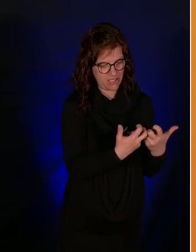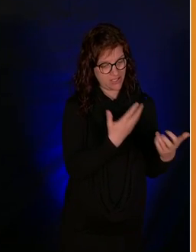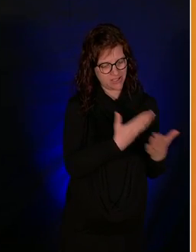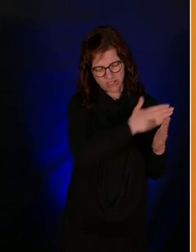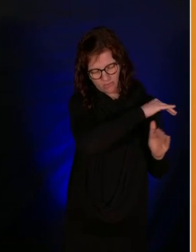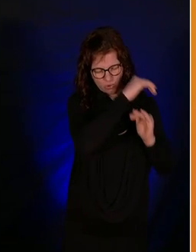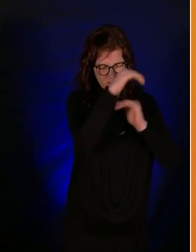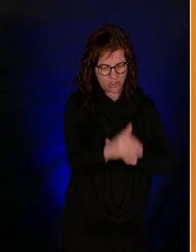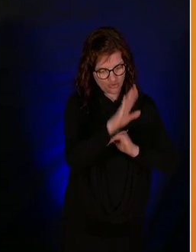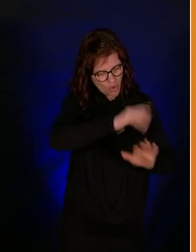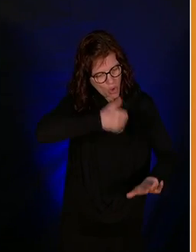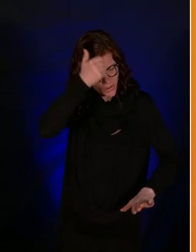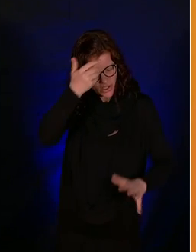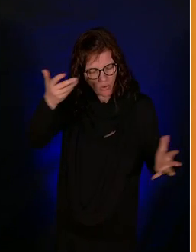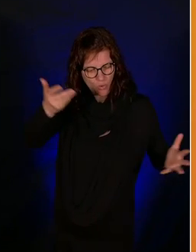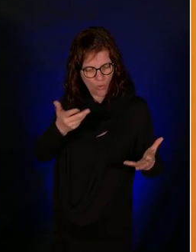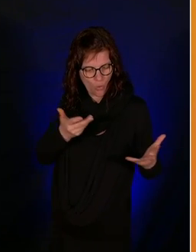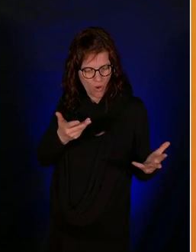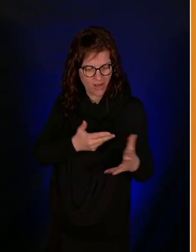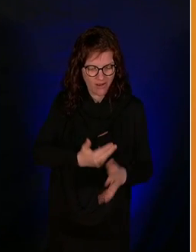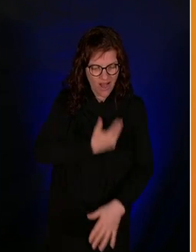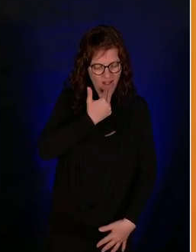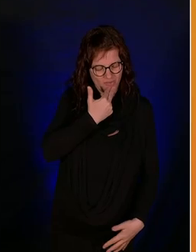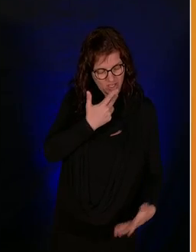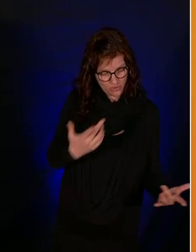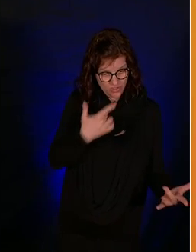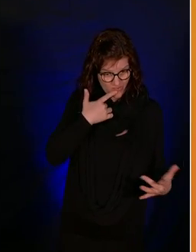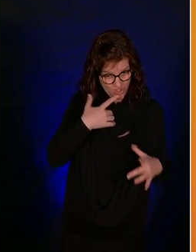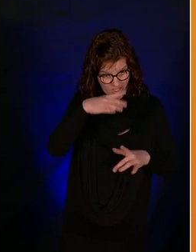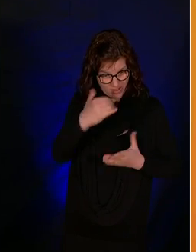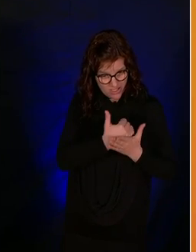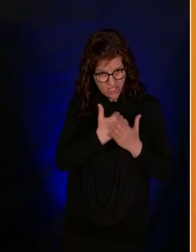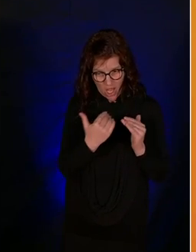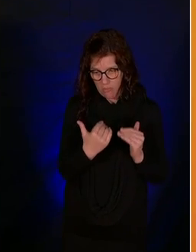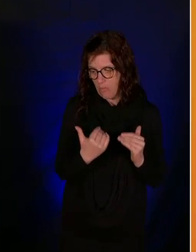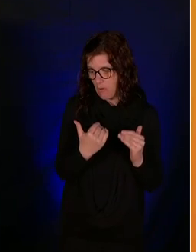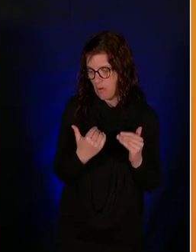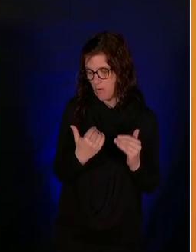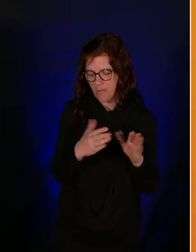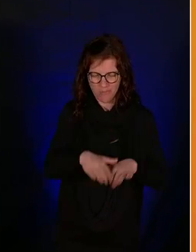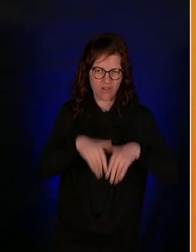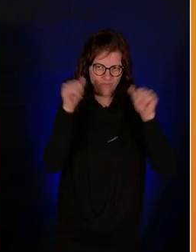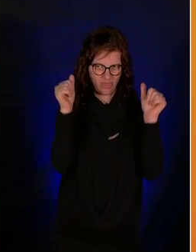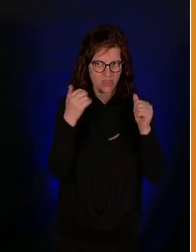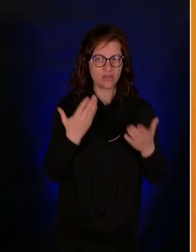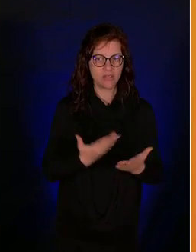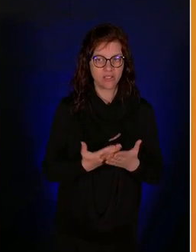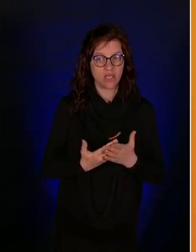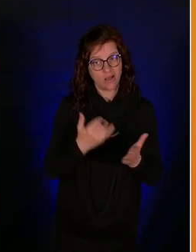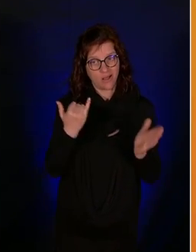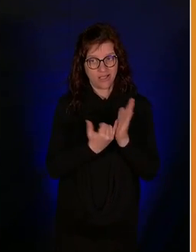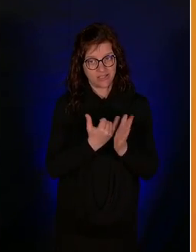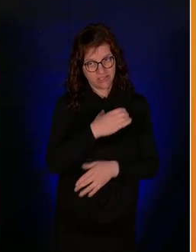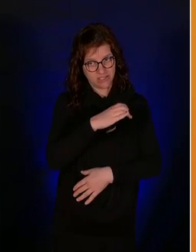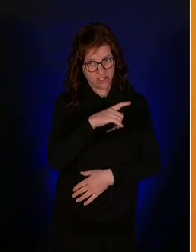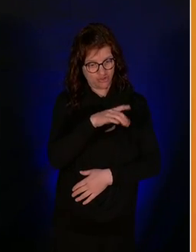reconnaissance des qualifications et évitant le tassement salarial. La confirmation de l'élaboration d'un indice